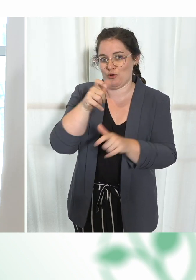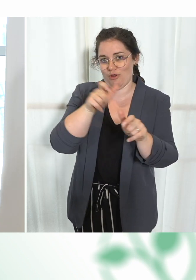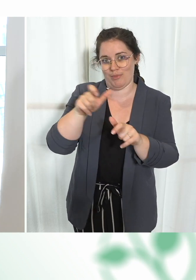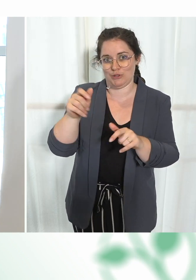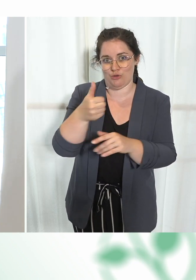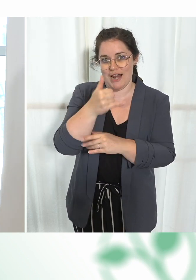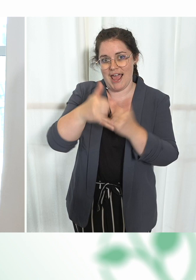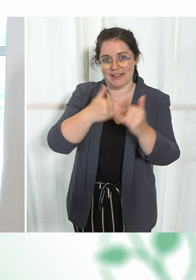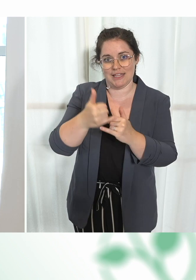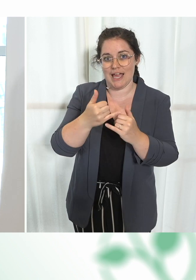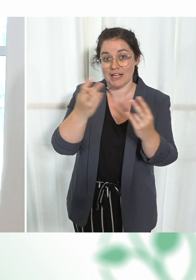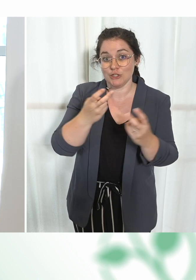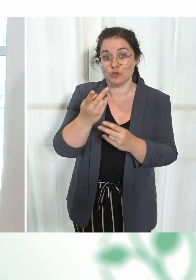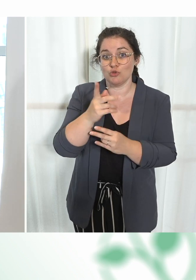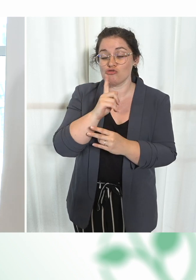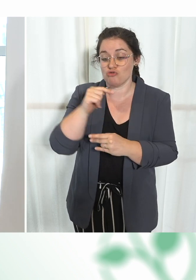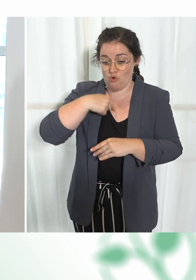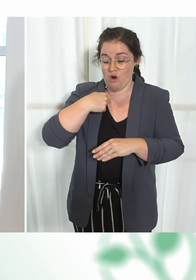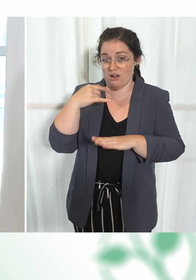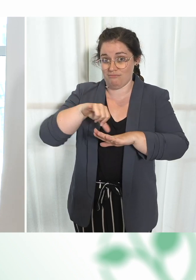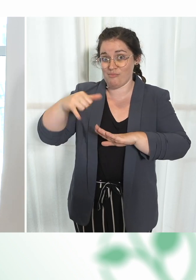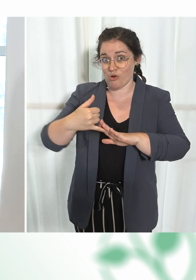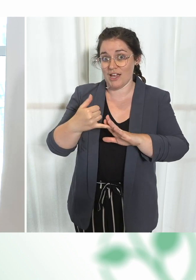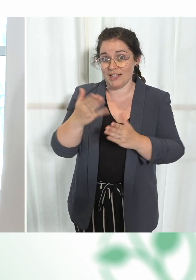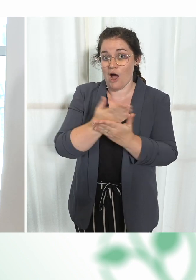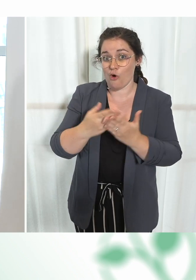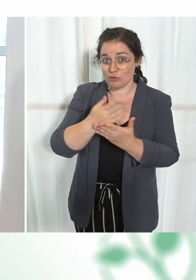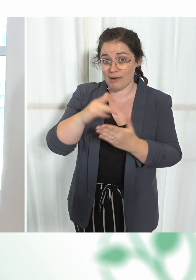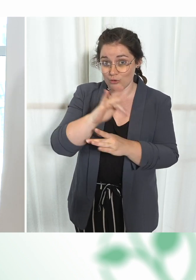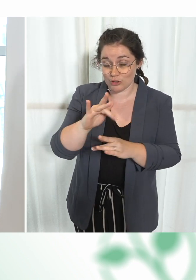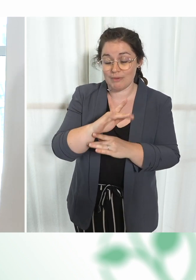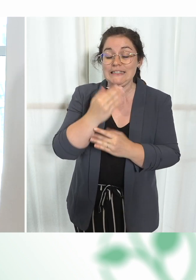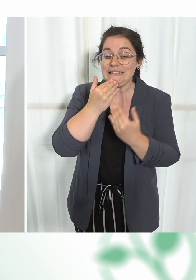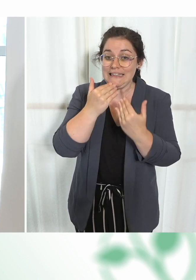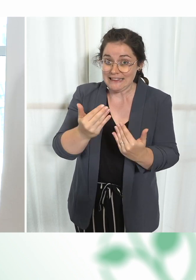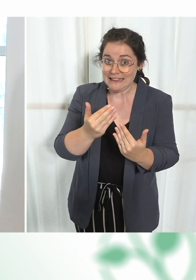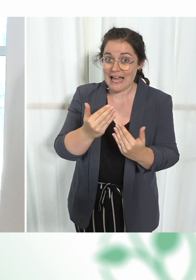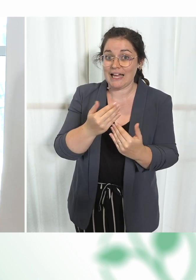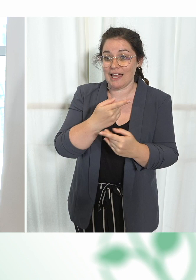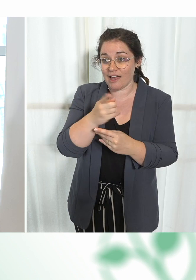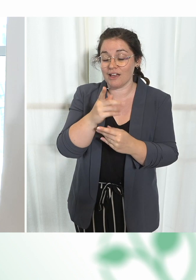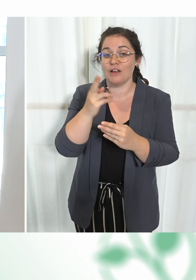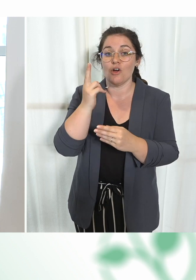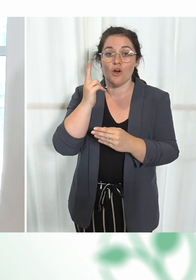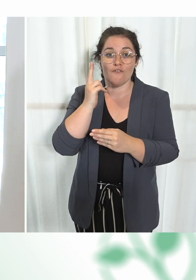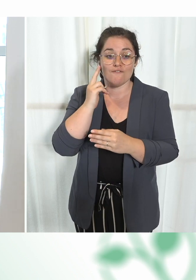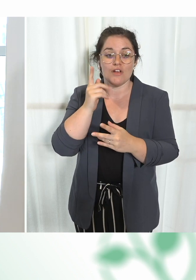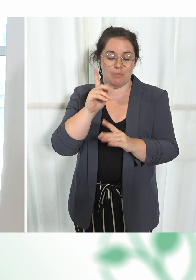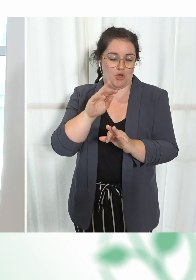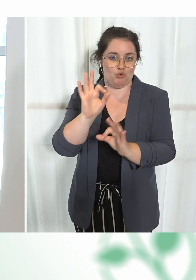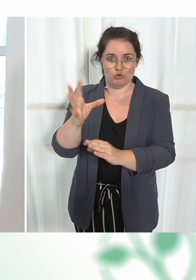pro Jahr suchen alleine in unseren Projekten einen Ausbildungsplatz. Und ja, danke auch den Unternehmen, es gelingt uns auch ganz